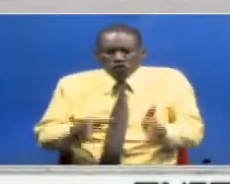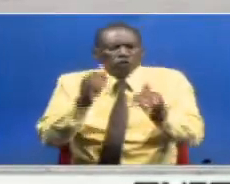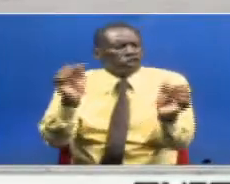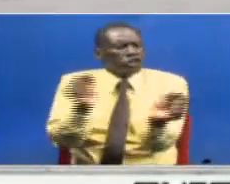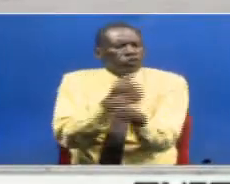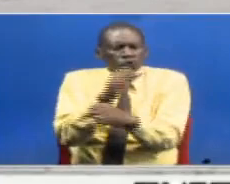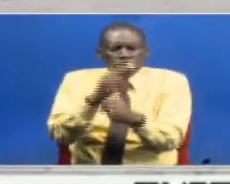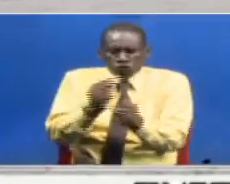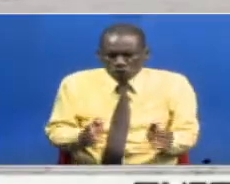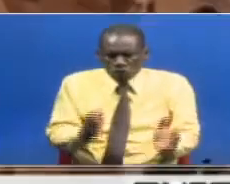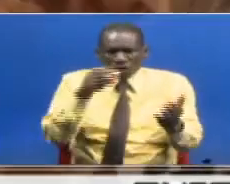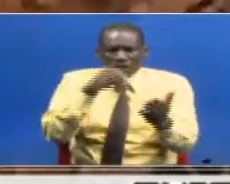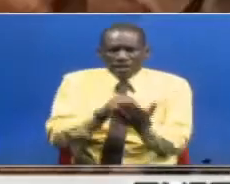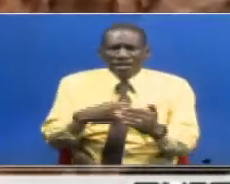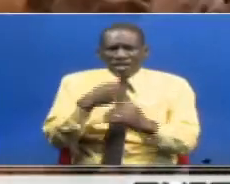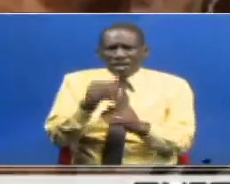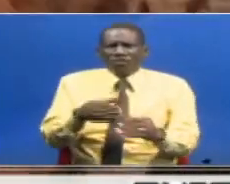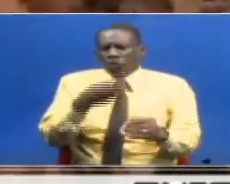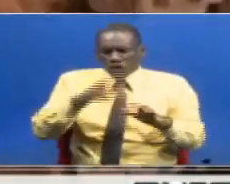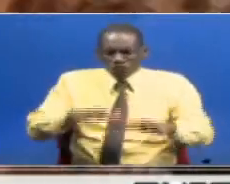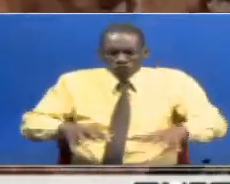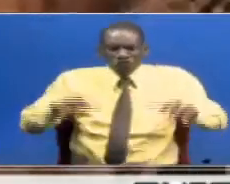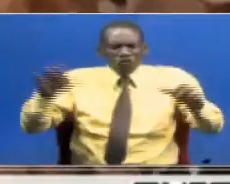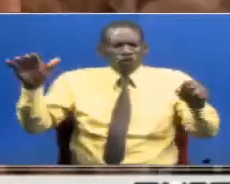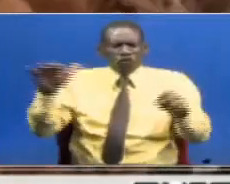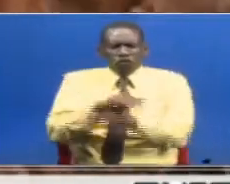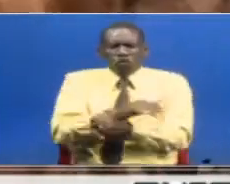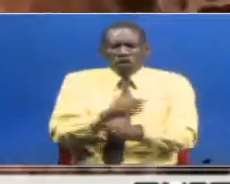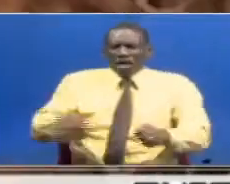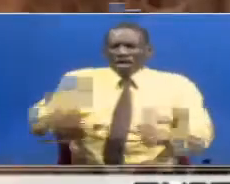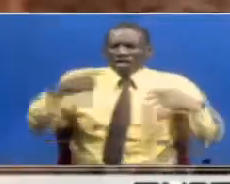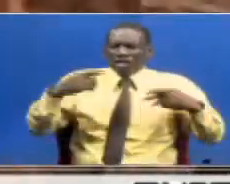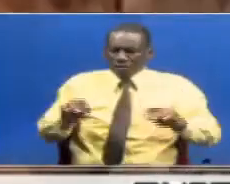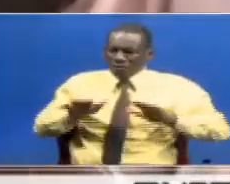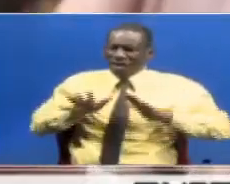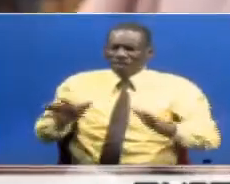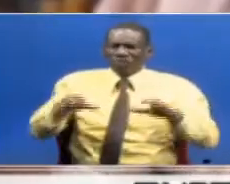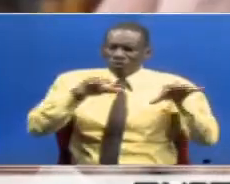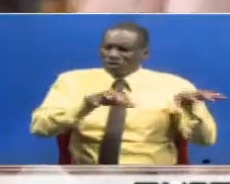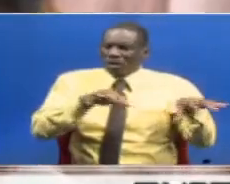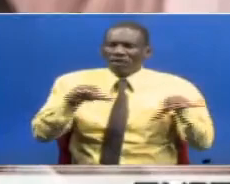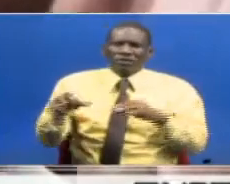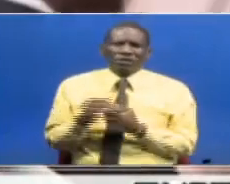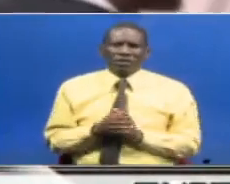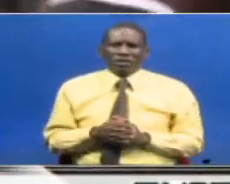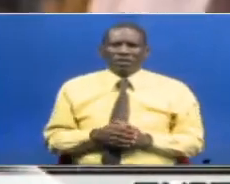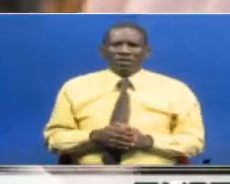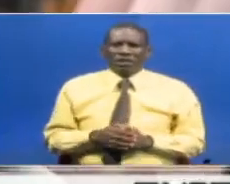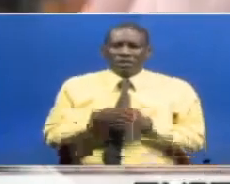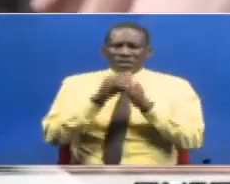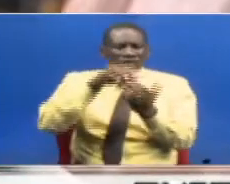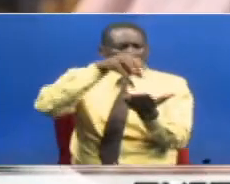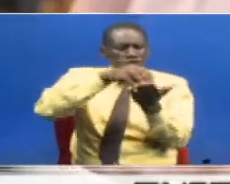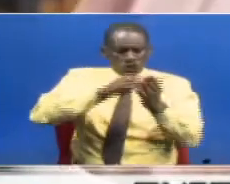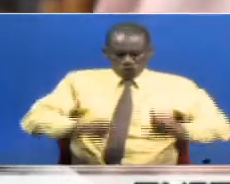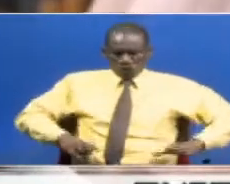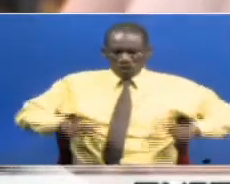hazipitiki baada ya kusombwa na mafuriko na kuacha wenyeji mashakani. Hali ya maisha